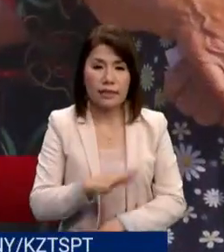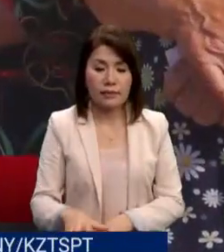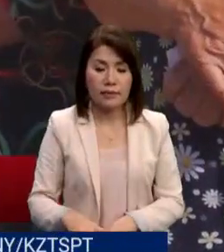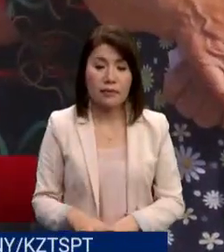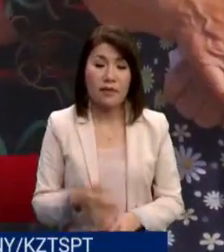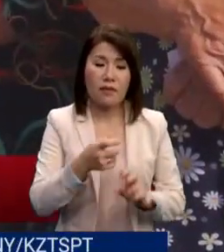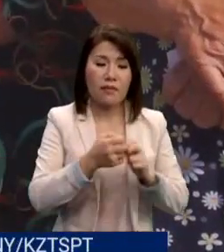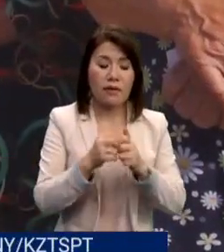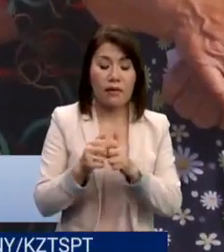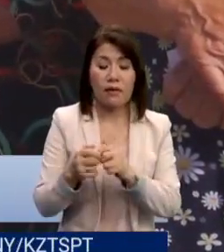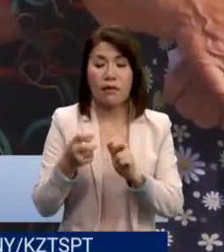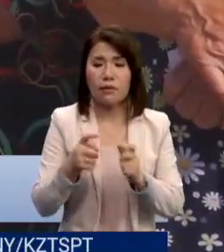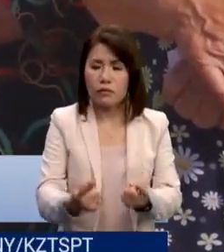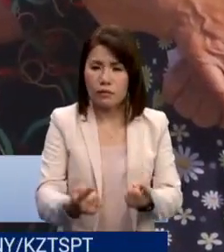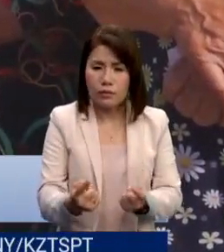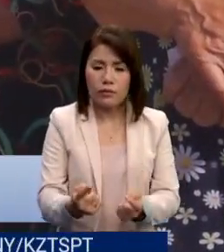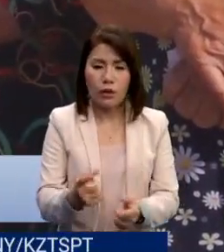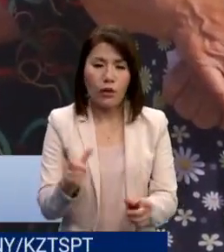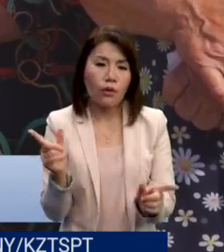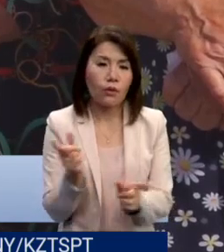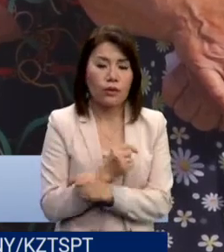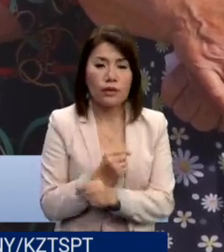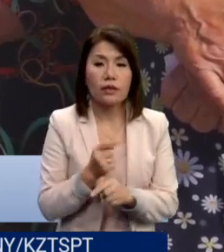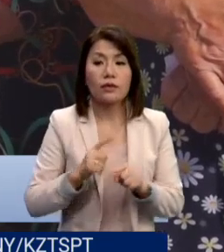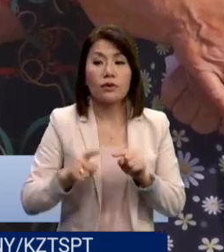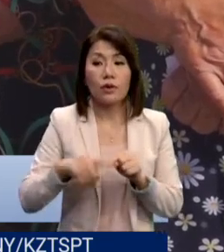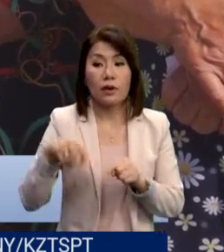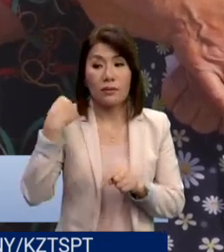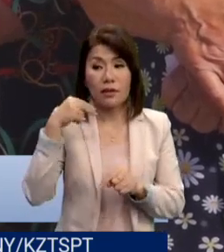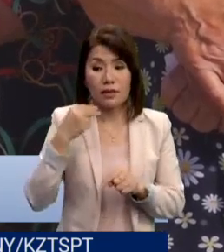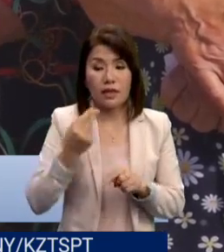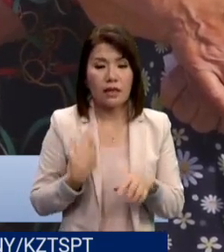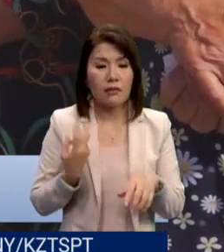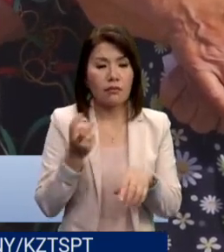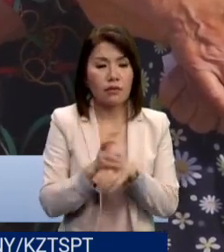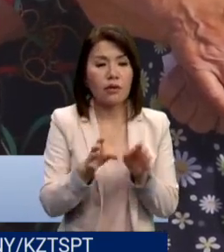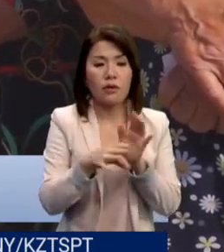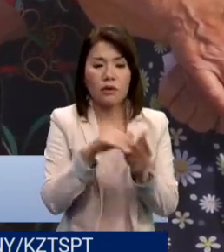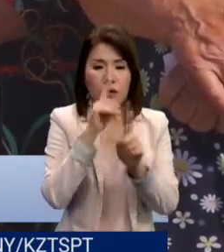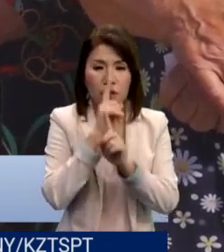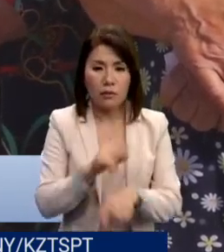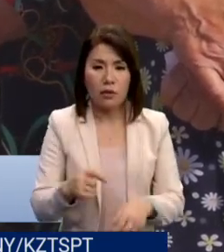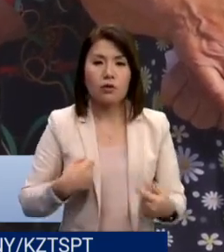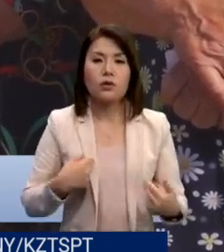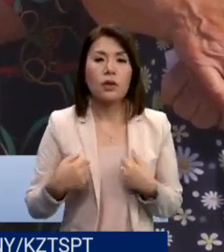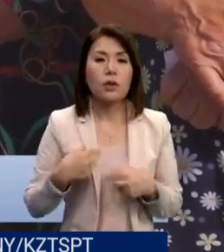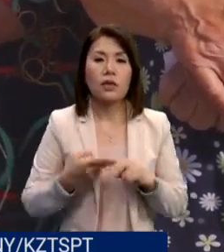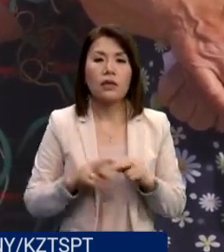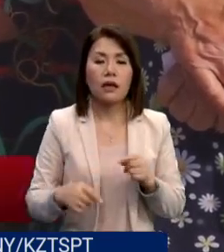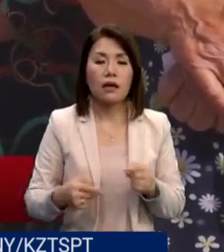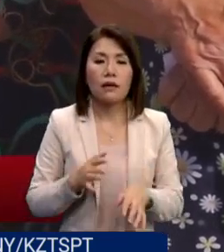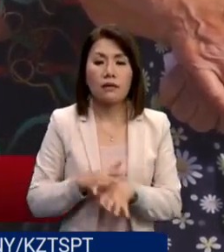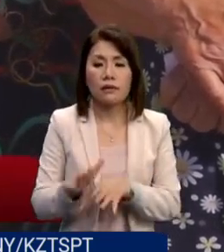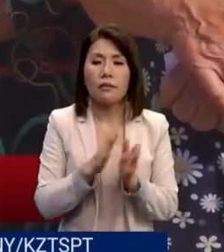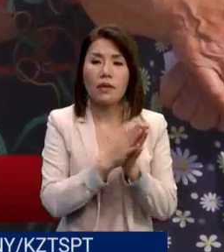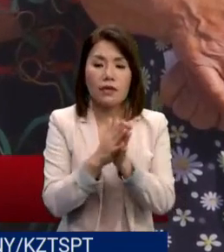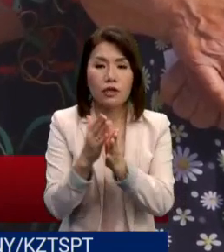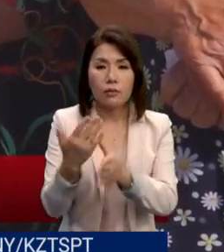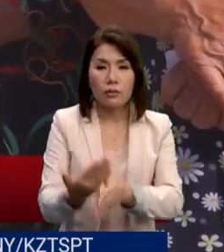Бұл мәселеден шаршағанымыз соншалықты алдағы президент сайлауына бармаймыз. Қашанға төзуге болады? Біз қажыдық.